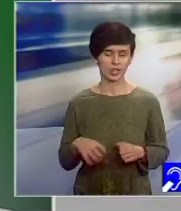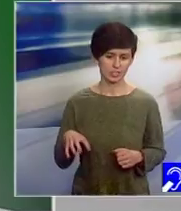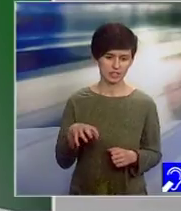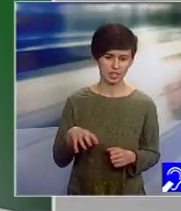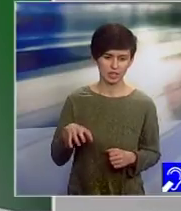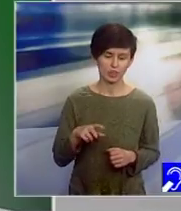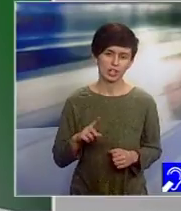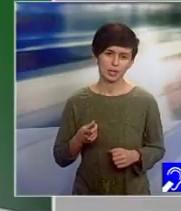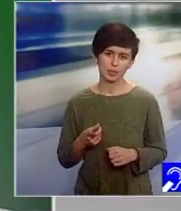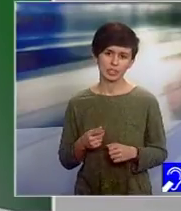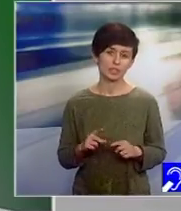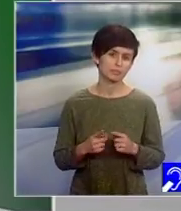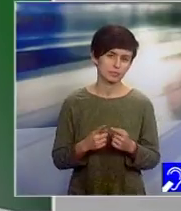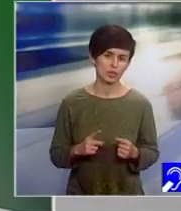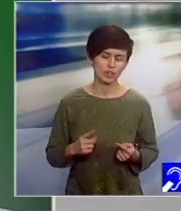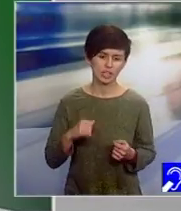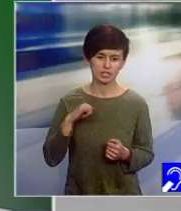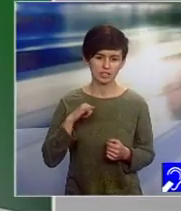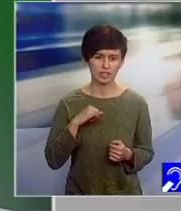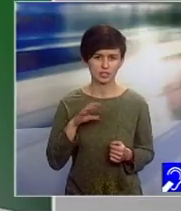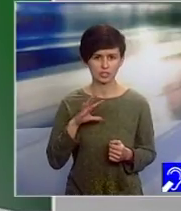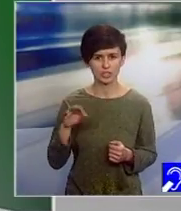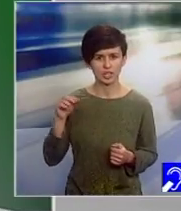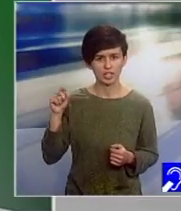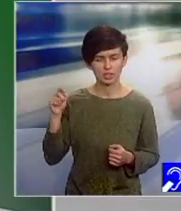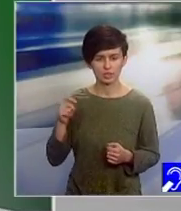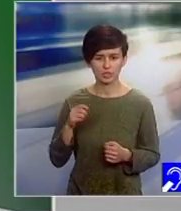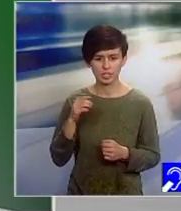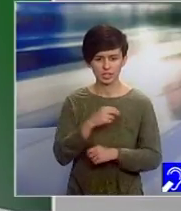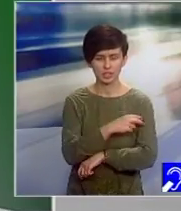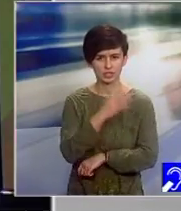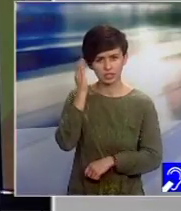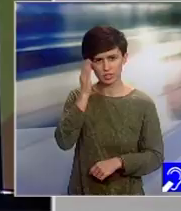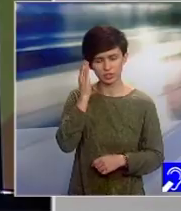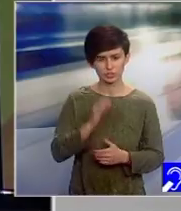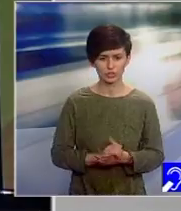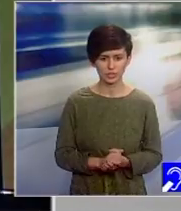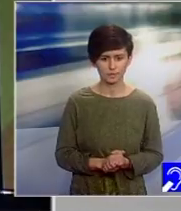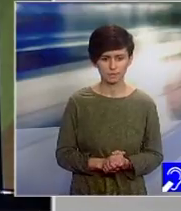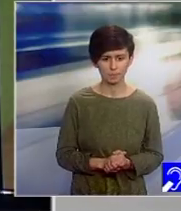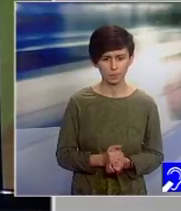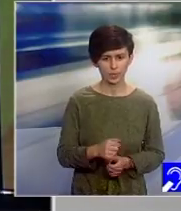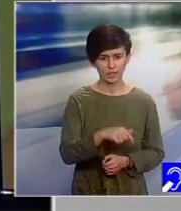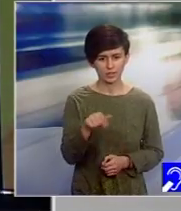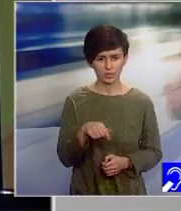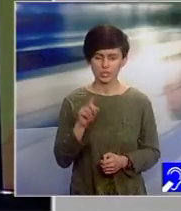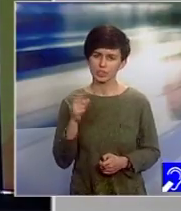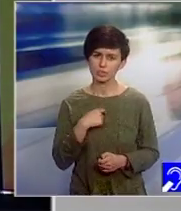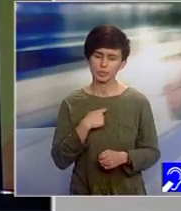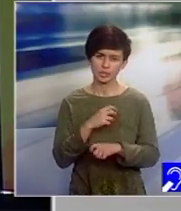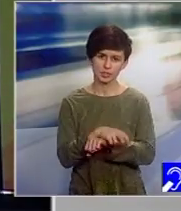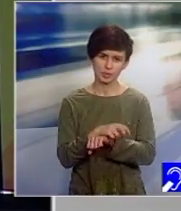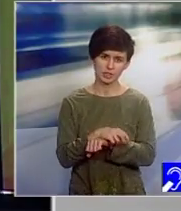le stârniți interesul și celorlalți de la alte regulamentul nu ne permite la anul. Nu ne permite la anul. Nu decât peste 2 ani. Nu ne